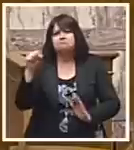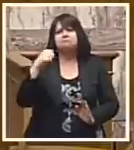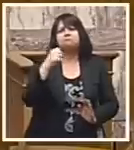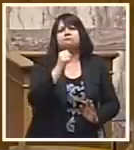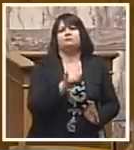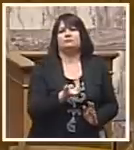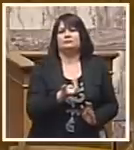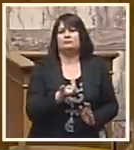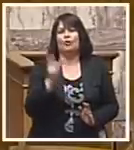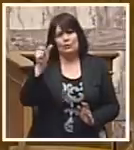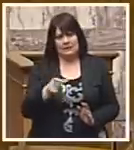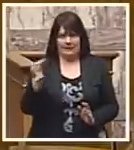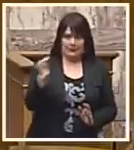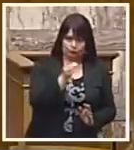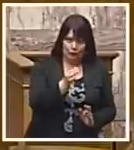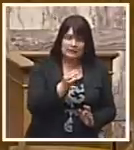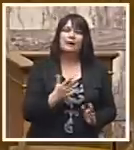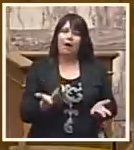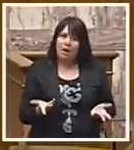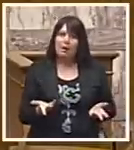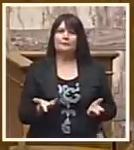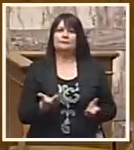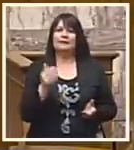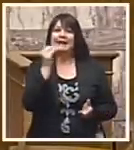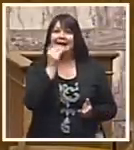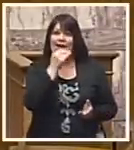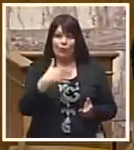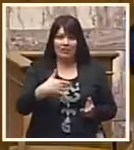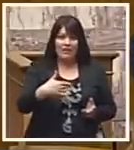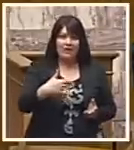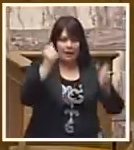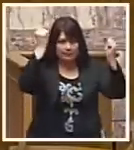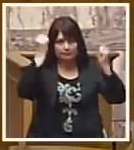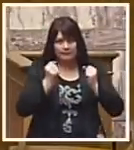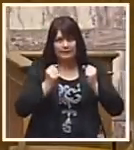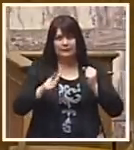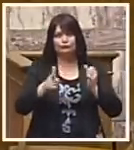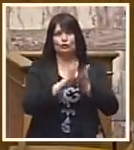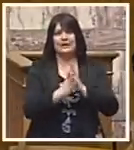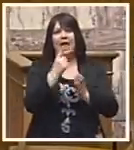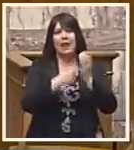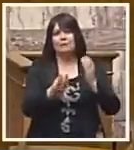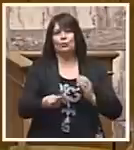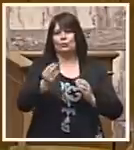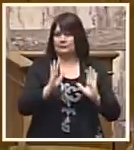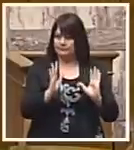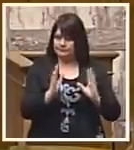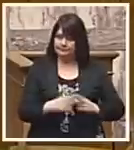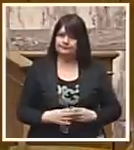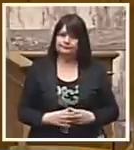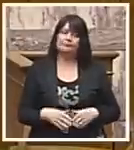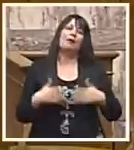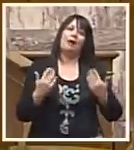το λέτε εσείς, αλλά επειδή μας οδηγεί πολύ γρήγορα στη χρεοκοπία και στα τεράστια ελλείμματα. Πάρα τα